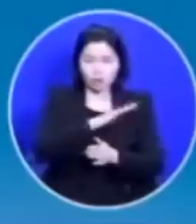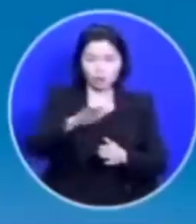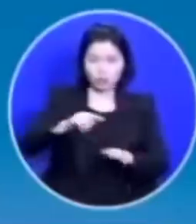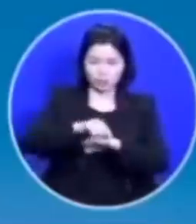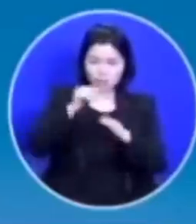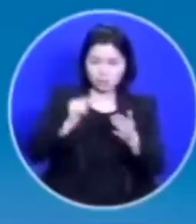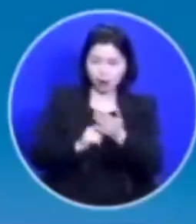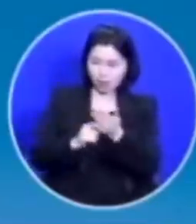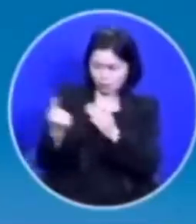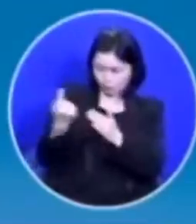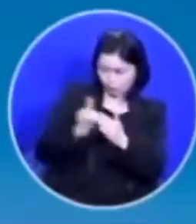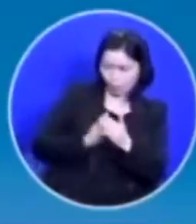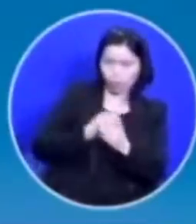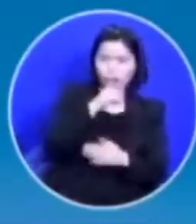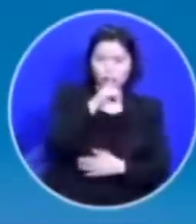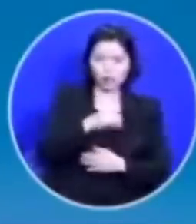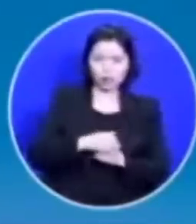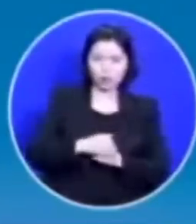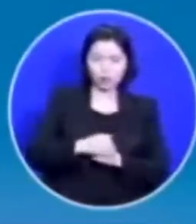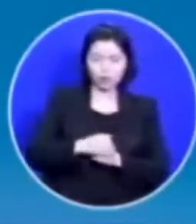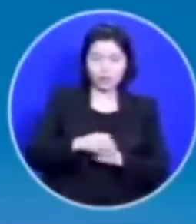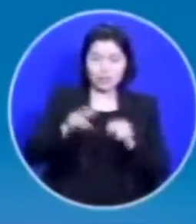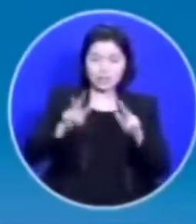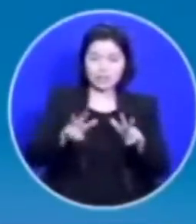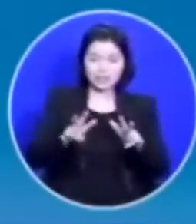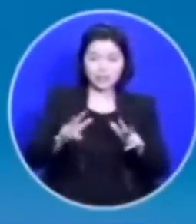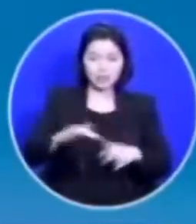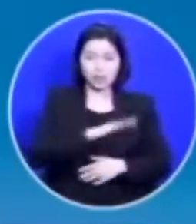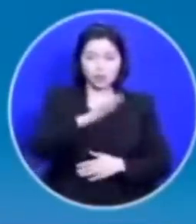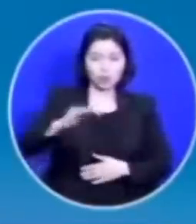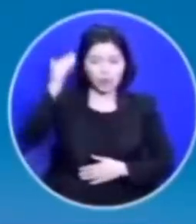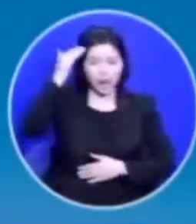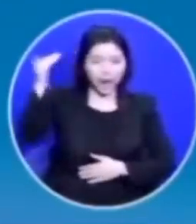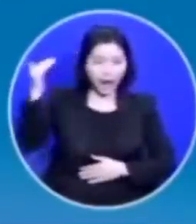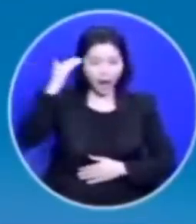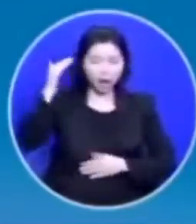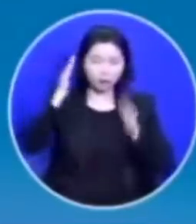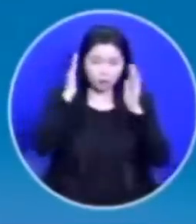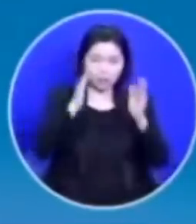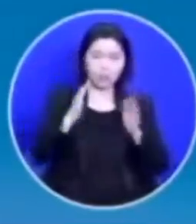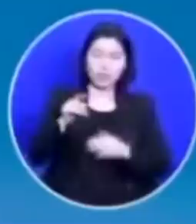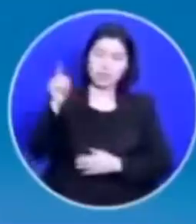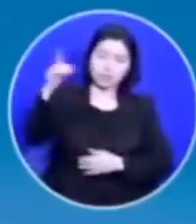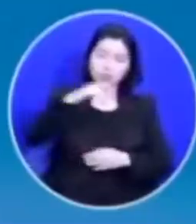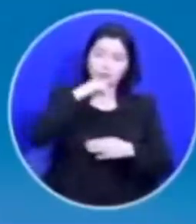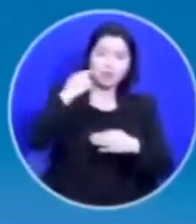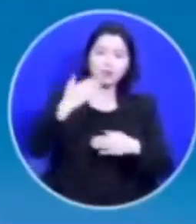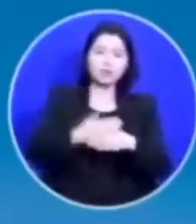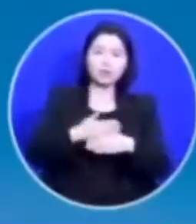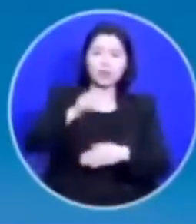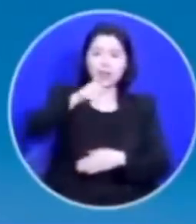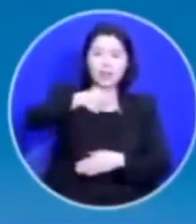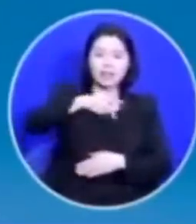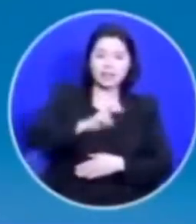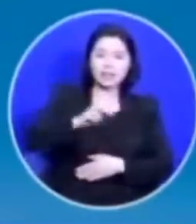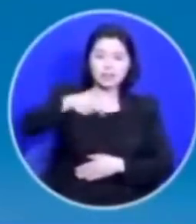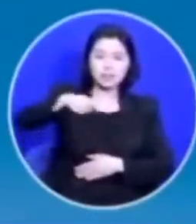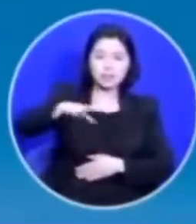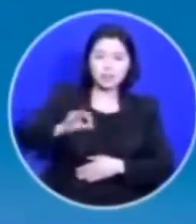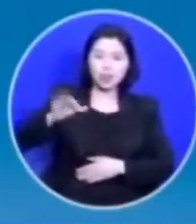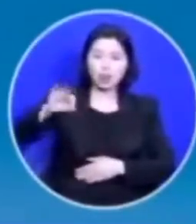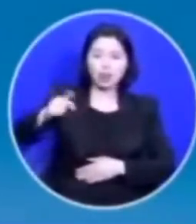것입니다 지금 우리 한국을 향하여 적 북한에 있는 김정은 정권을